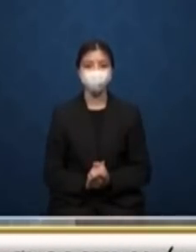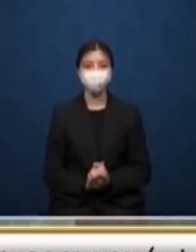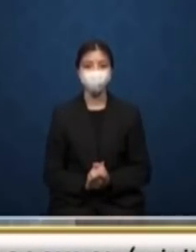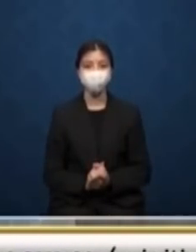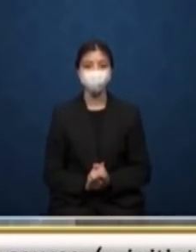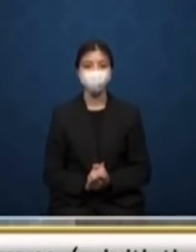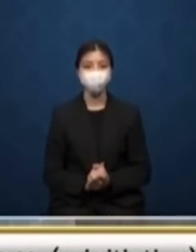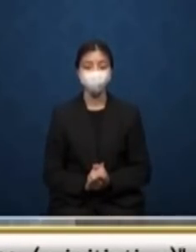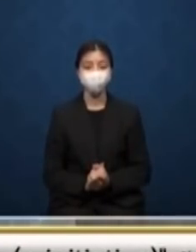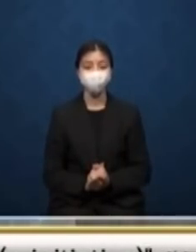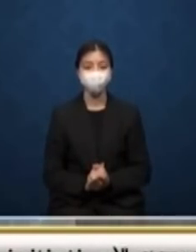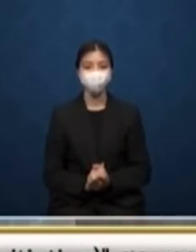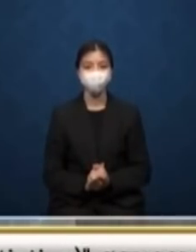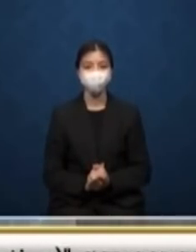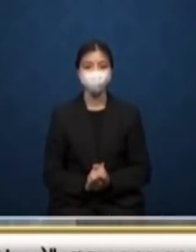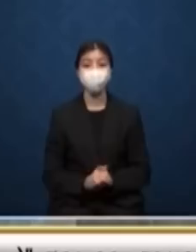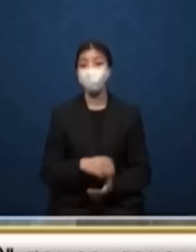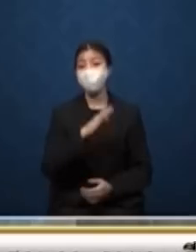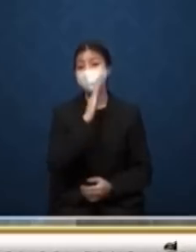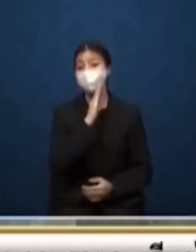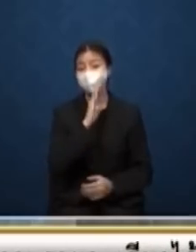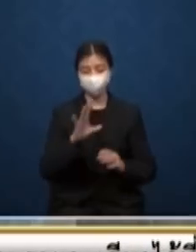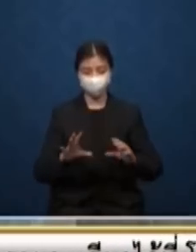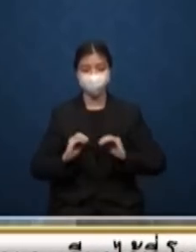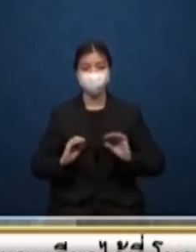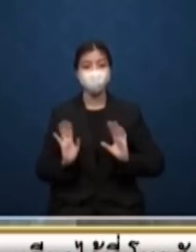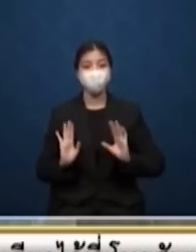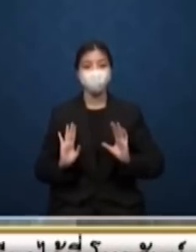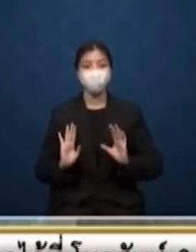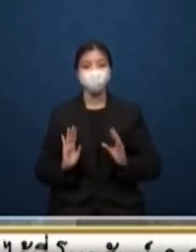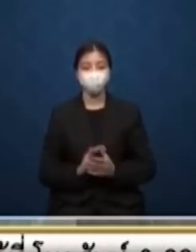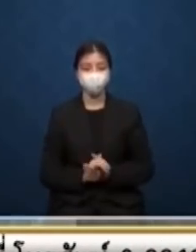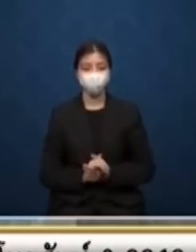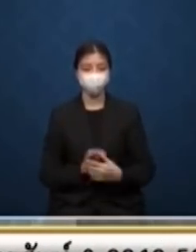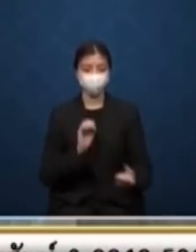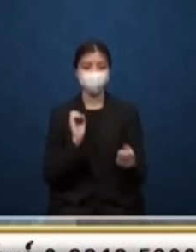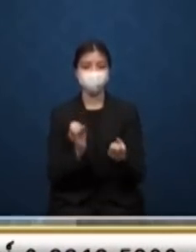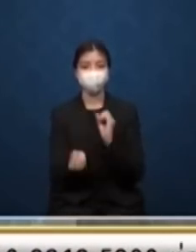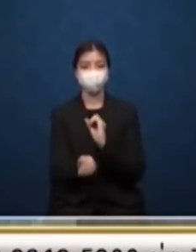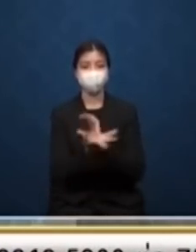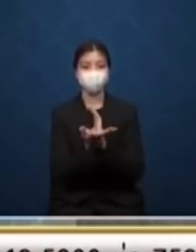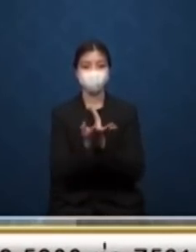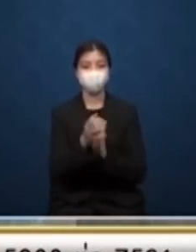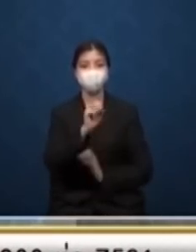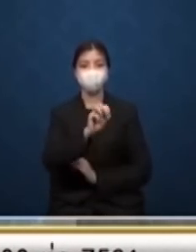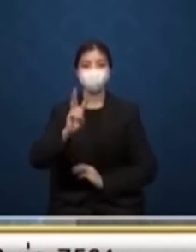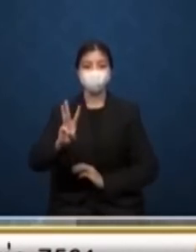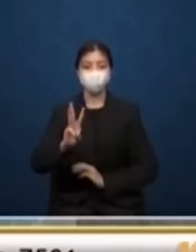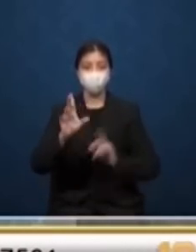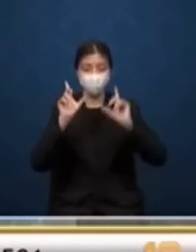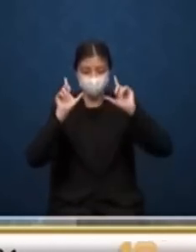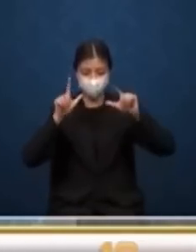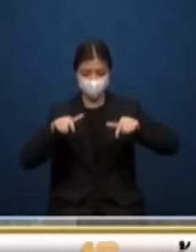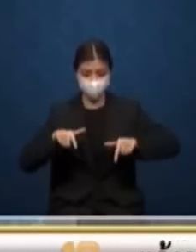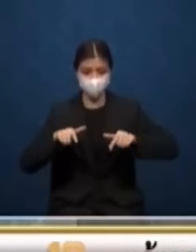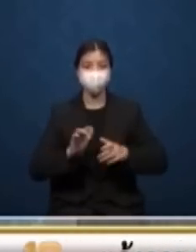แรกจริงๆเหมือนกับแกบอกไม่นั่นแล้วเราคนไปตีความผิดแล้วแกก็บอกว่าเฮ้ยแกก็เอาตามคันลอง ครับ เพราะงั้นตกลงก็คือว่าแกทำนาย